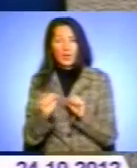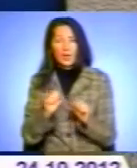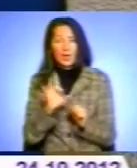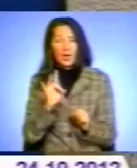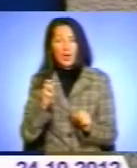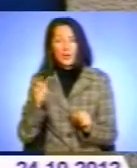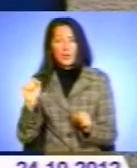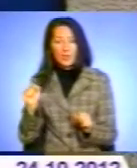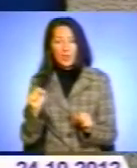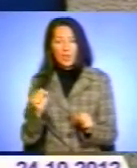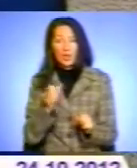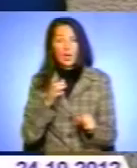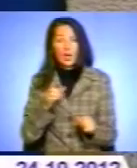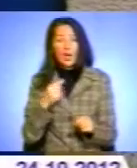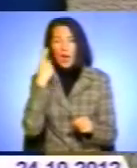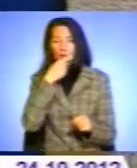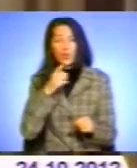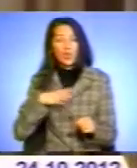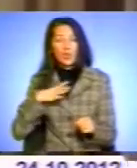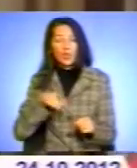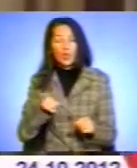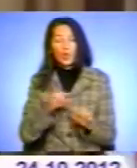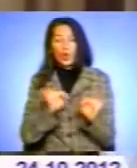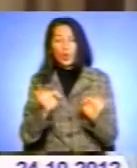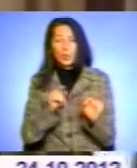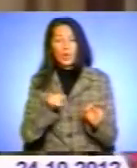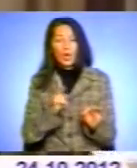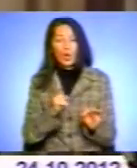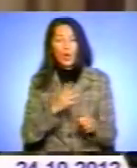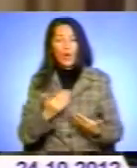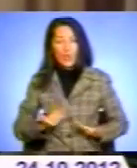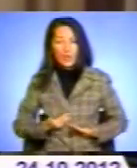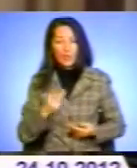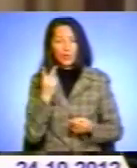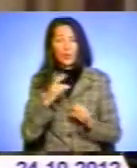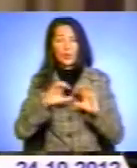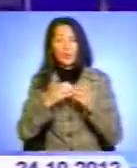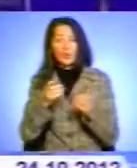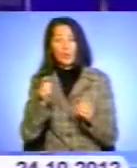оповідь тих, хто вижив у Другій світовій війні, знайде відгук у серцях молодого покоління.